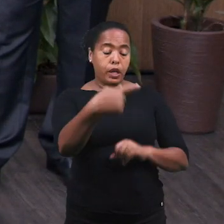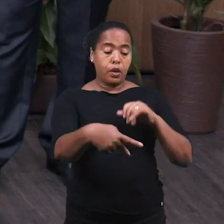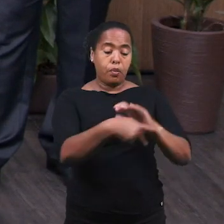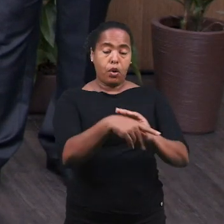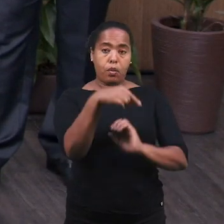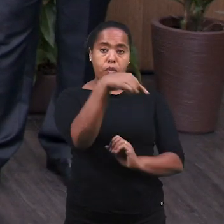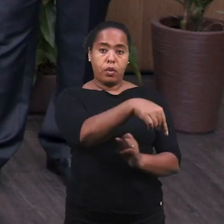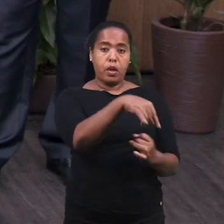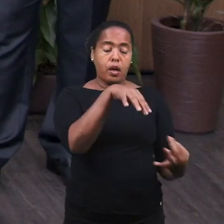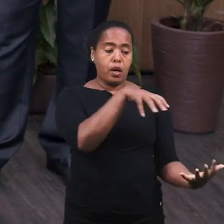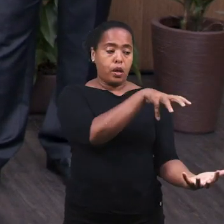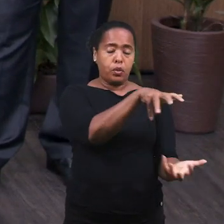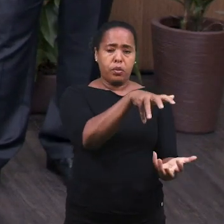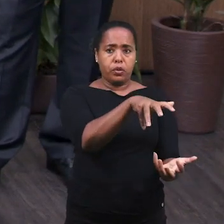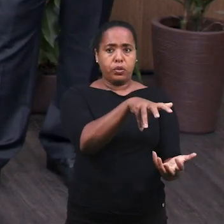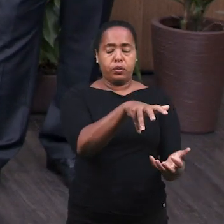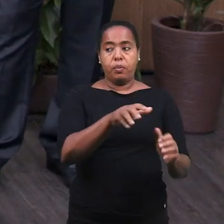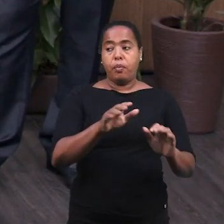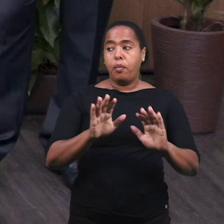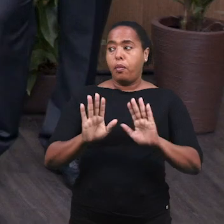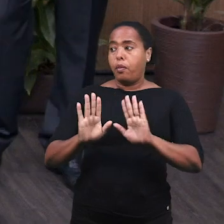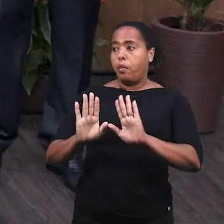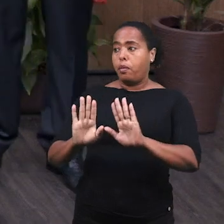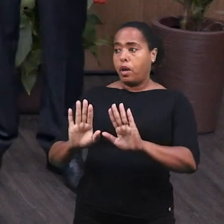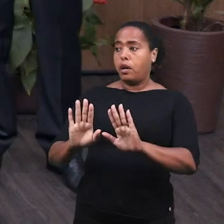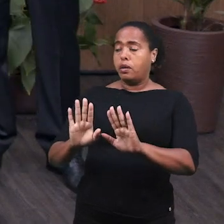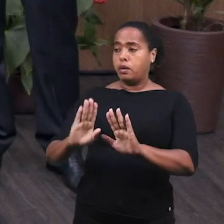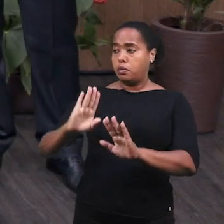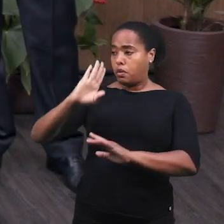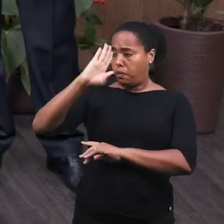лишь к земной жизни. Но